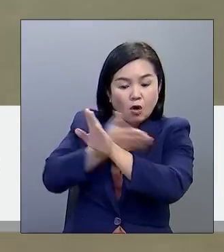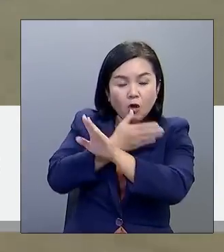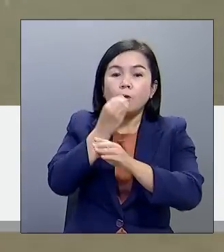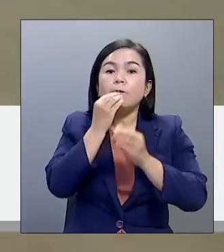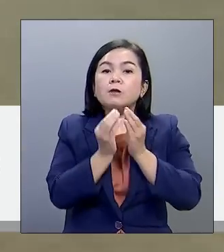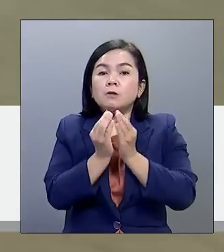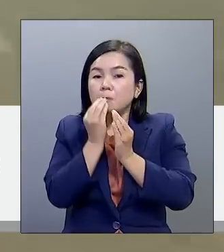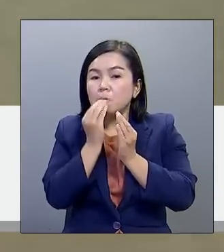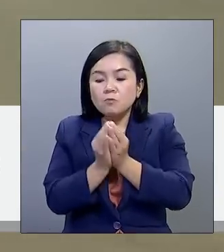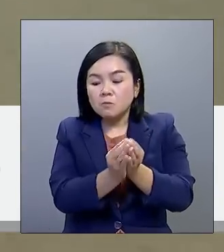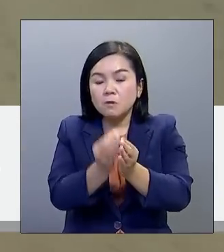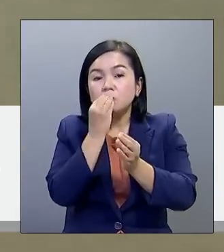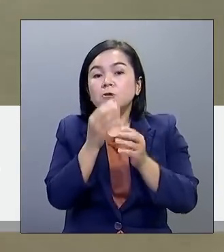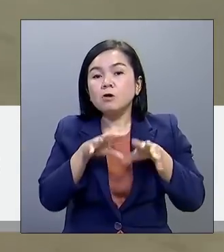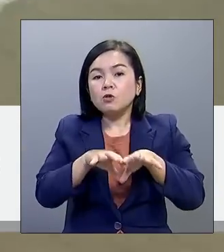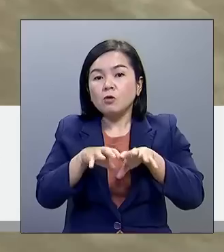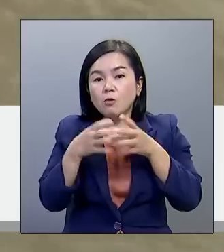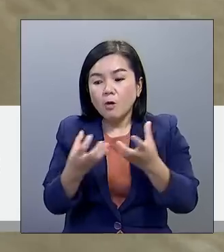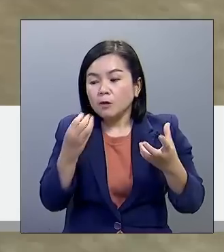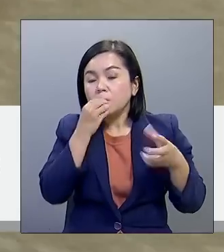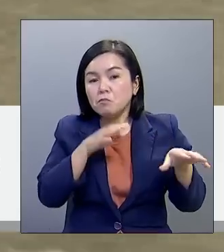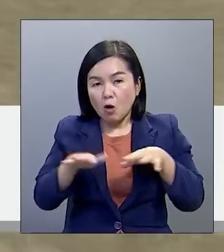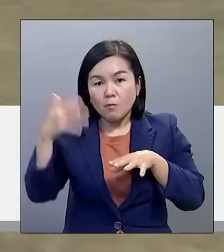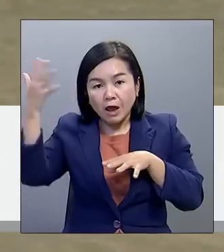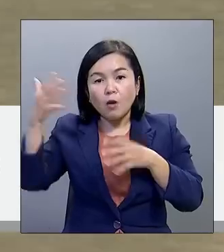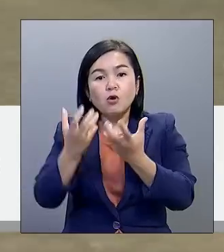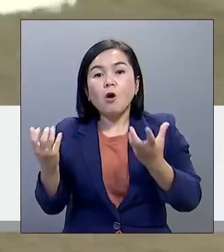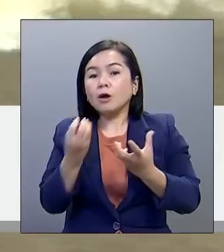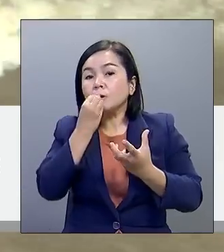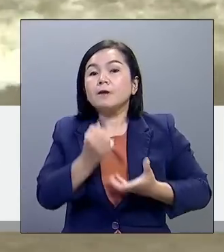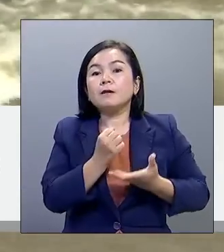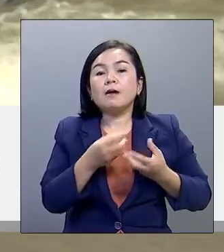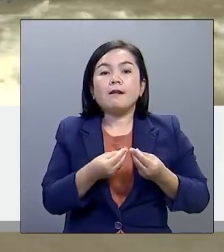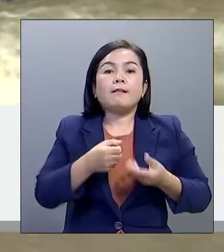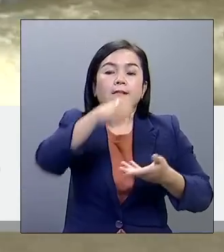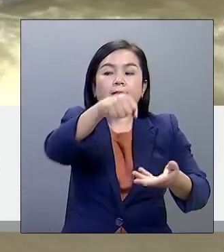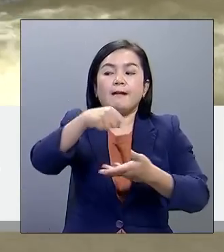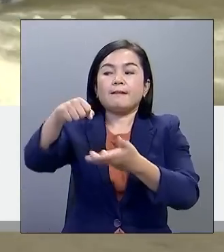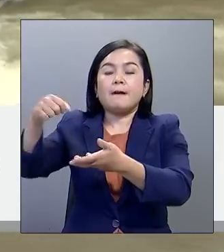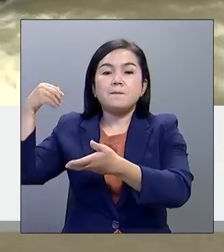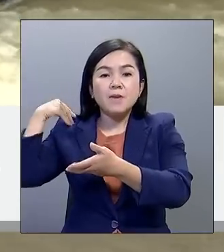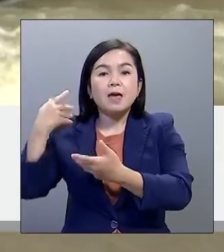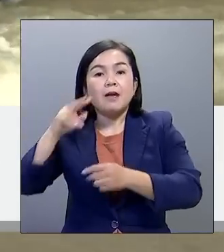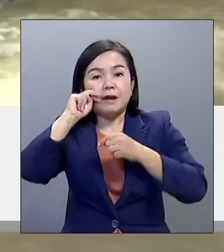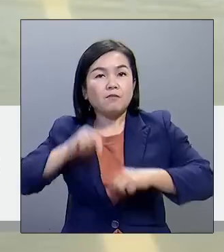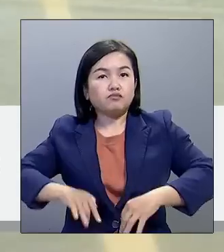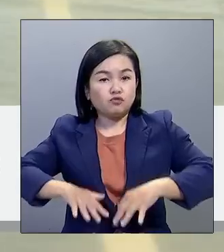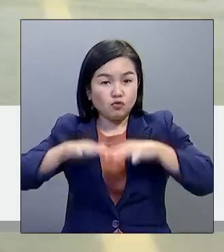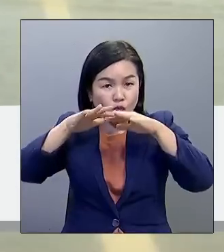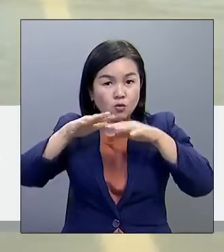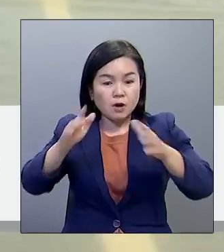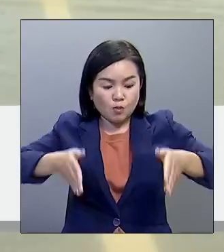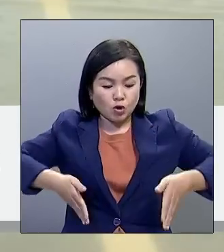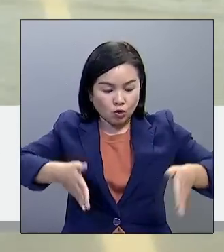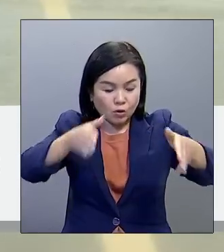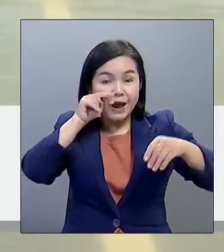ไว้บ้างแล้วนะคะและบางส่วนเจ้าหน้าที่ก็ได้ลุยน้ำนำสิ่งของอุปโภคบริโภคไปให้และน้ำที่ท่วมสูงใน1ช่องจราจ